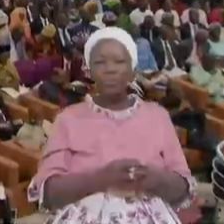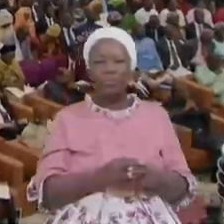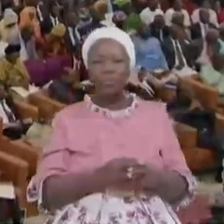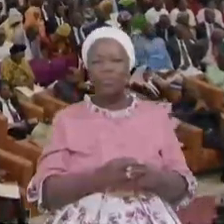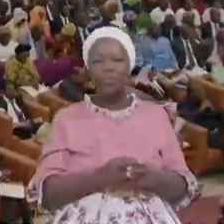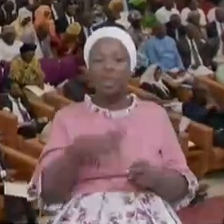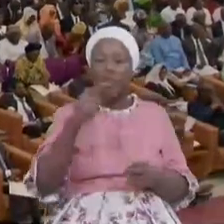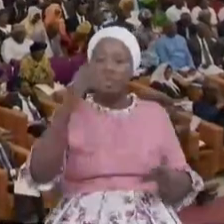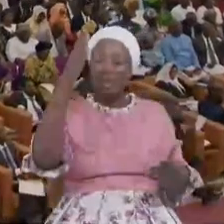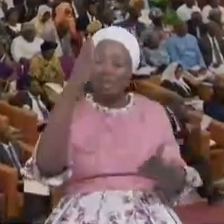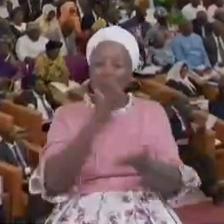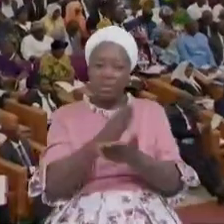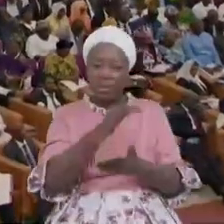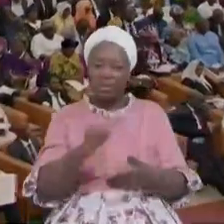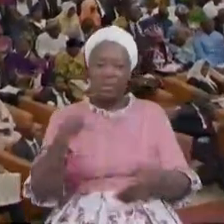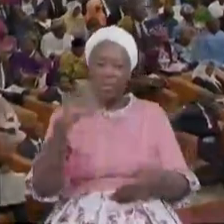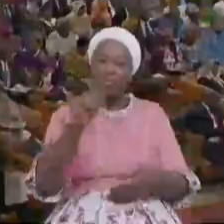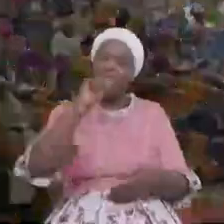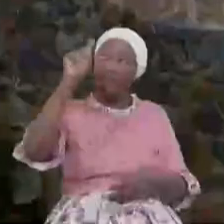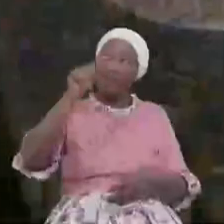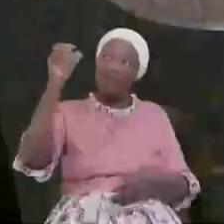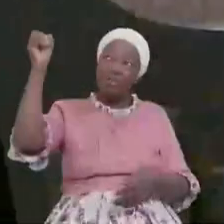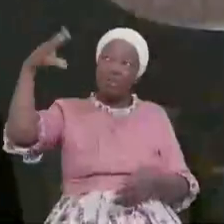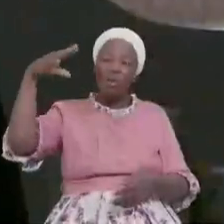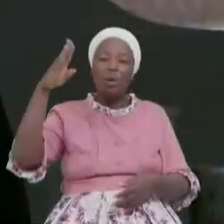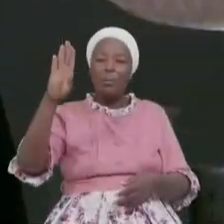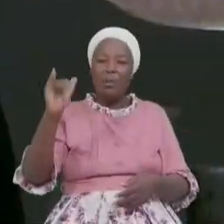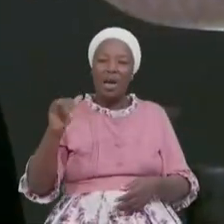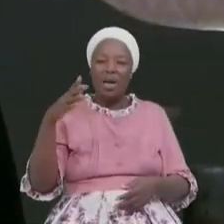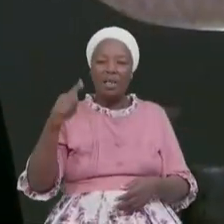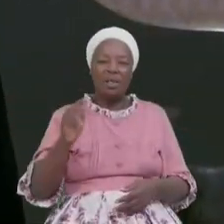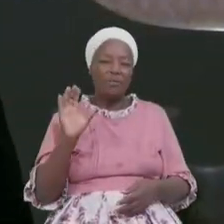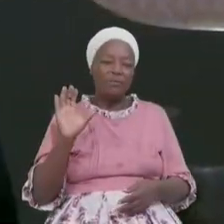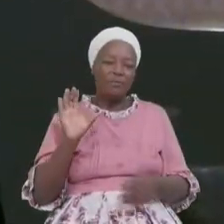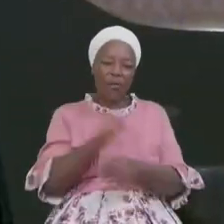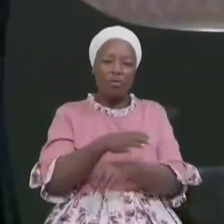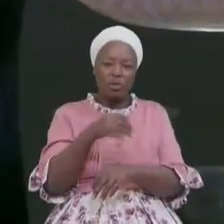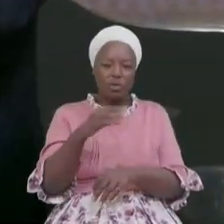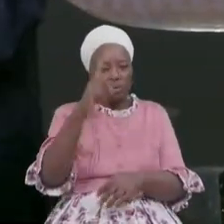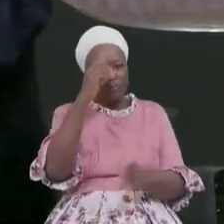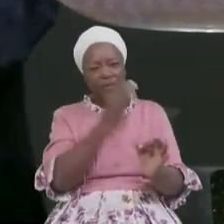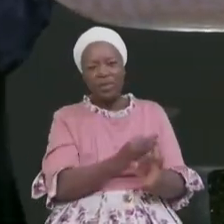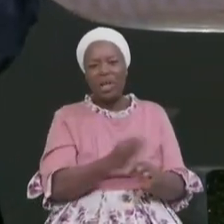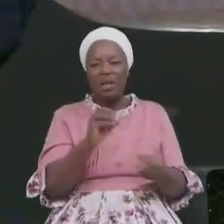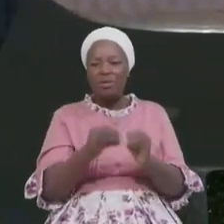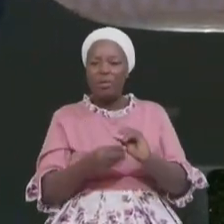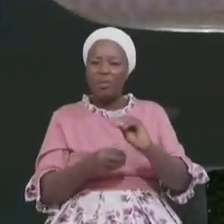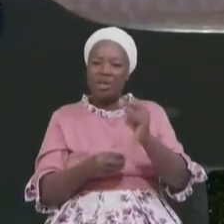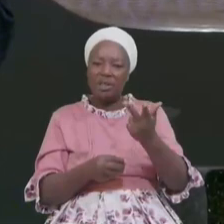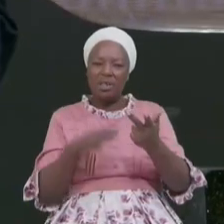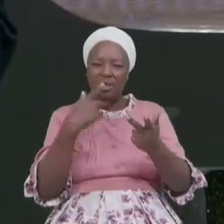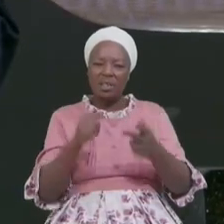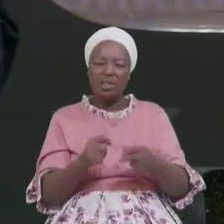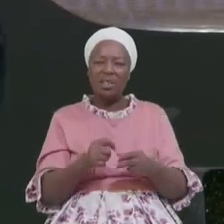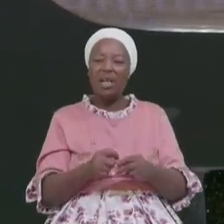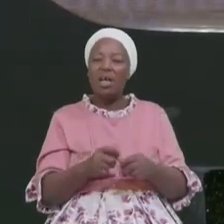L'arrêt du soleil par la force de la foi. Troisième sous-élément, le soutien